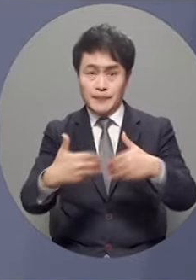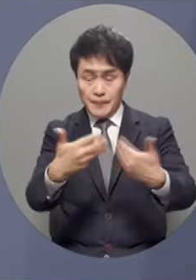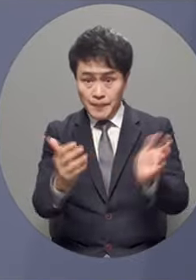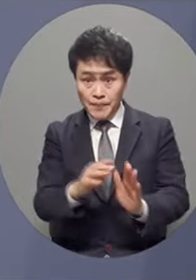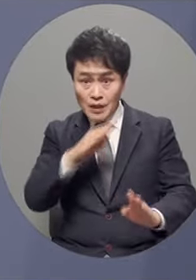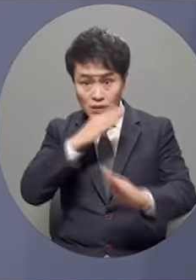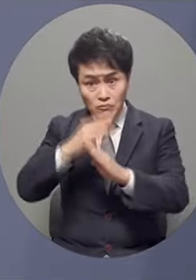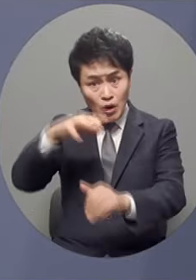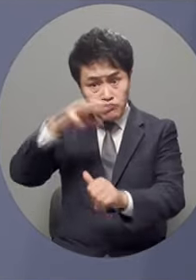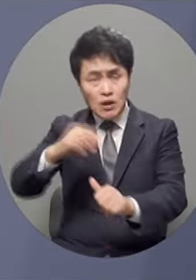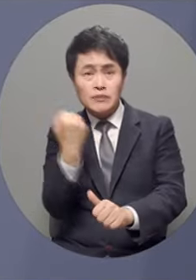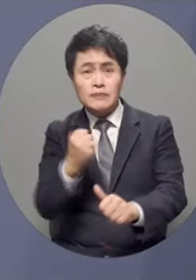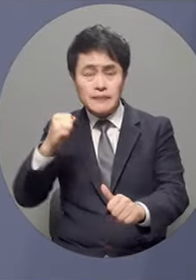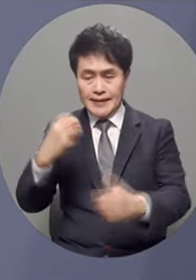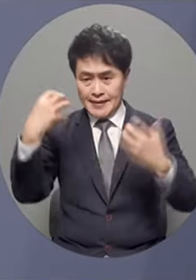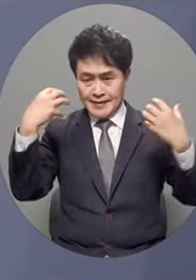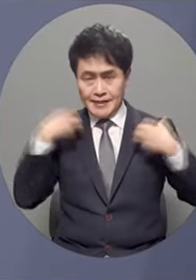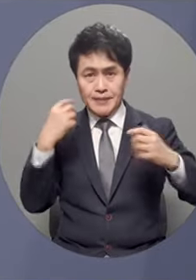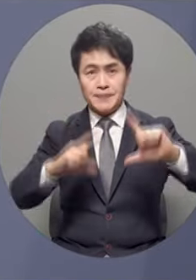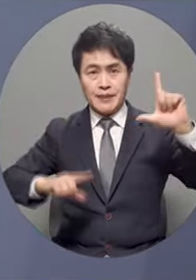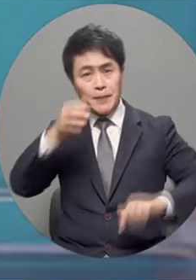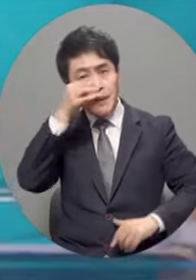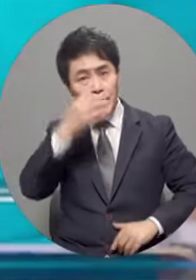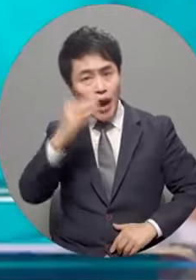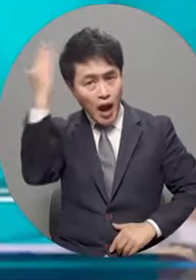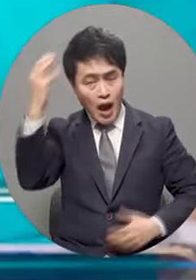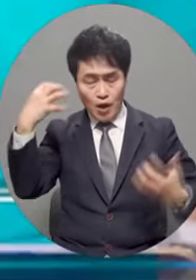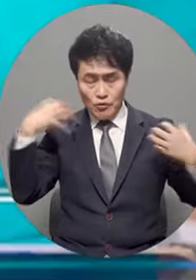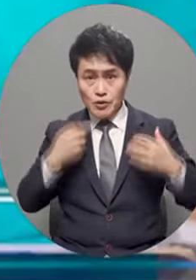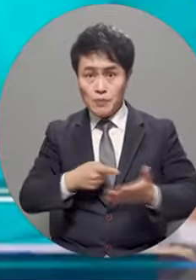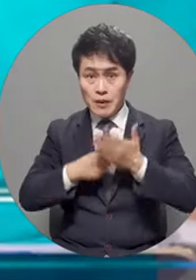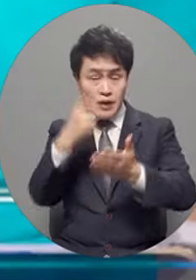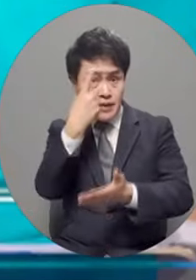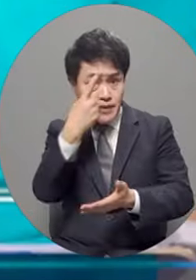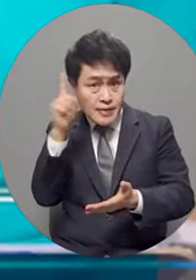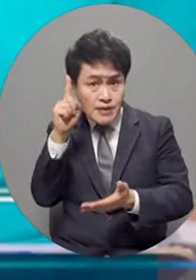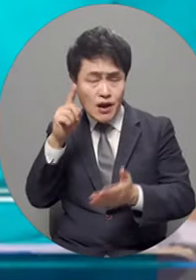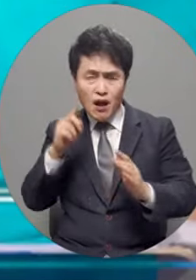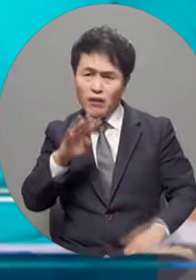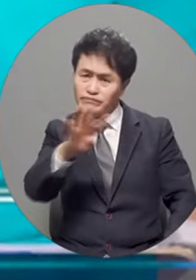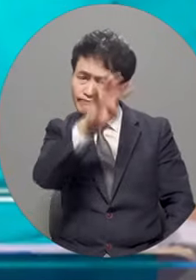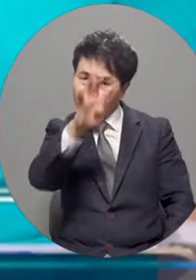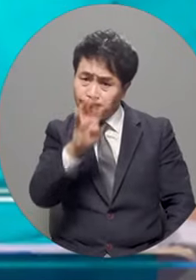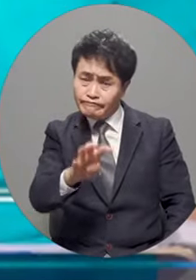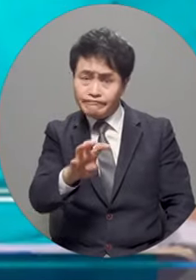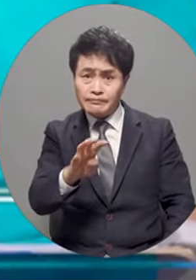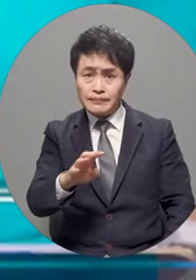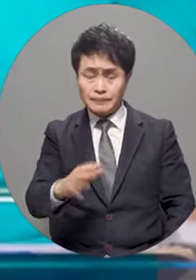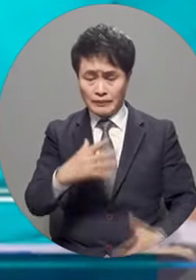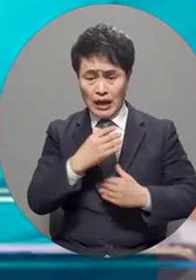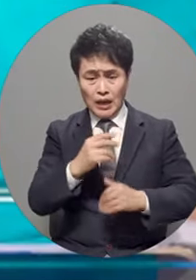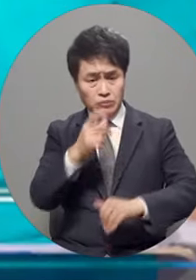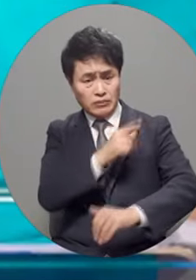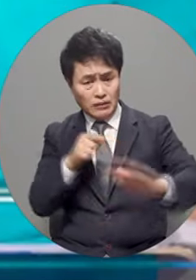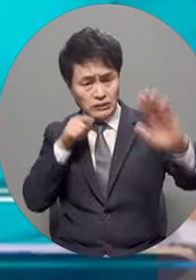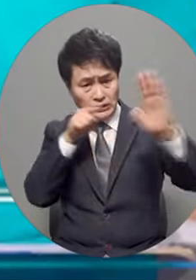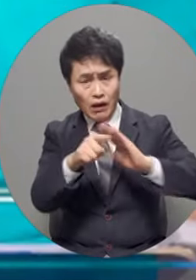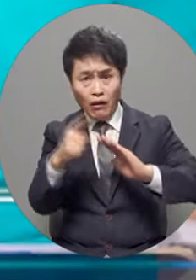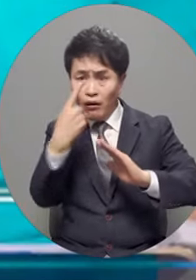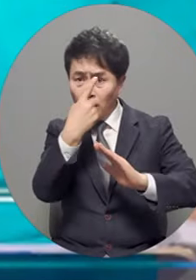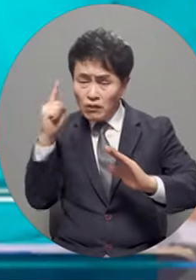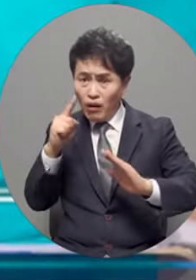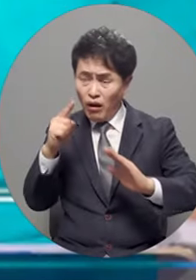대북제재 위반이라며 책임 있는 자세를 보이라는 우리 정부를 향해 러시아는 의문이 있으면 안보리를 찾아가라, 러시아를 향한